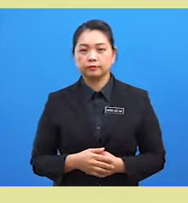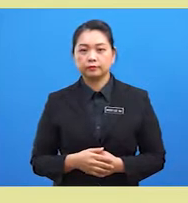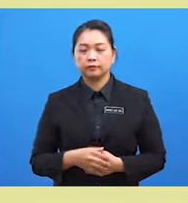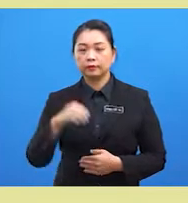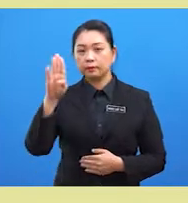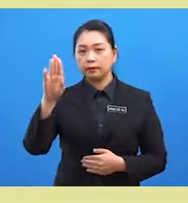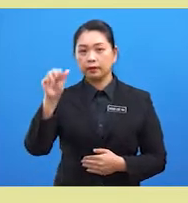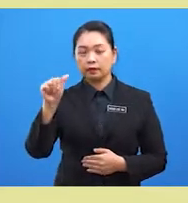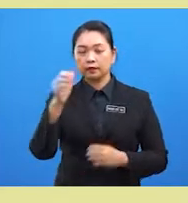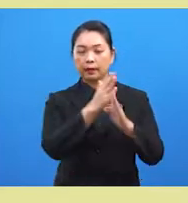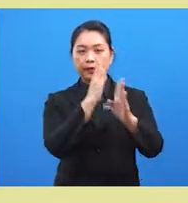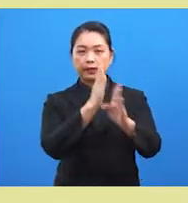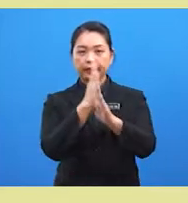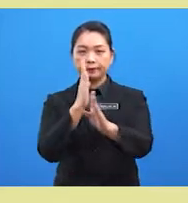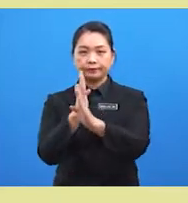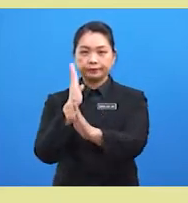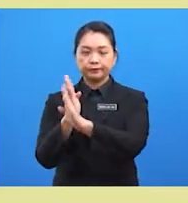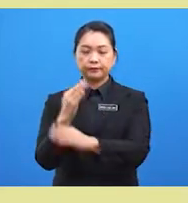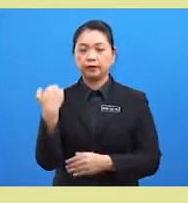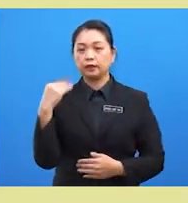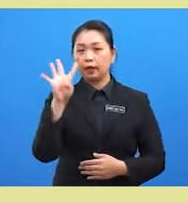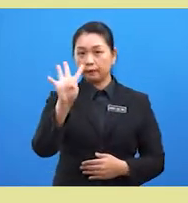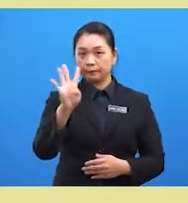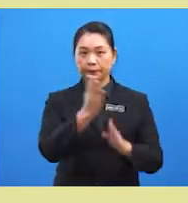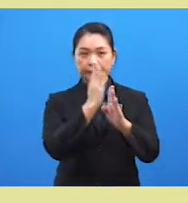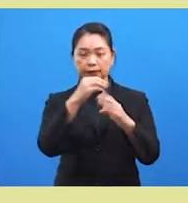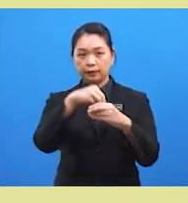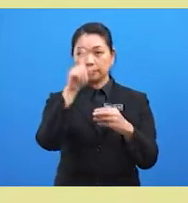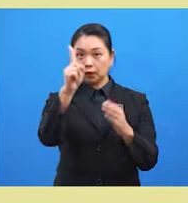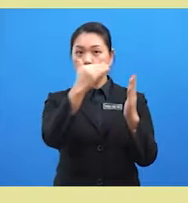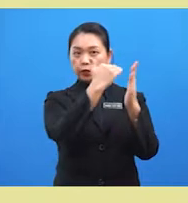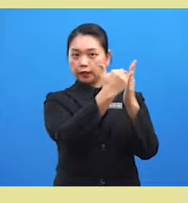Ba iaitu baris, 4 baris dalam serangkap.